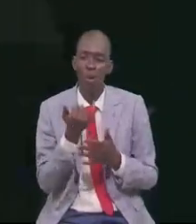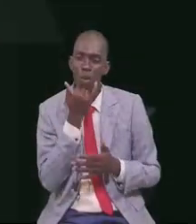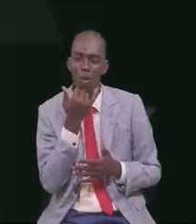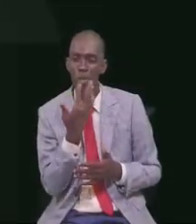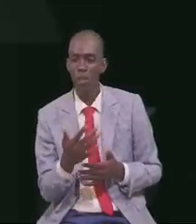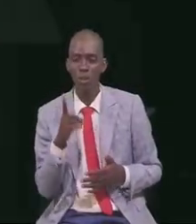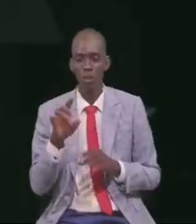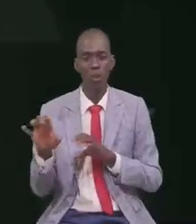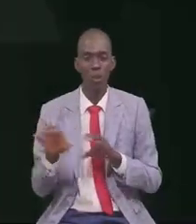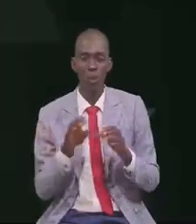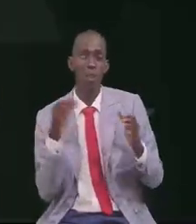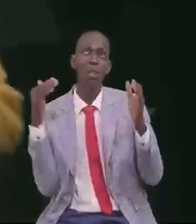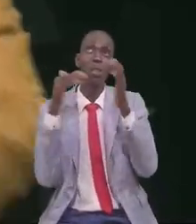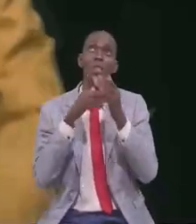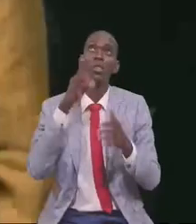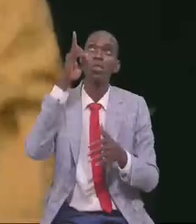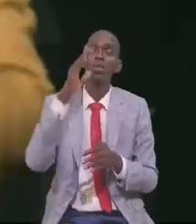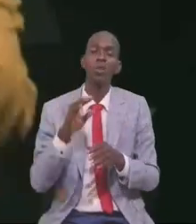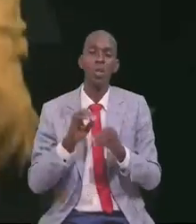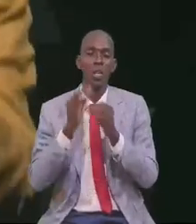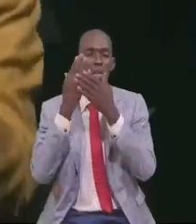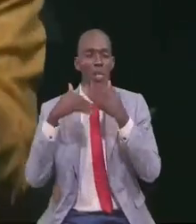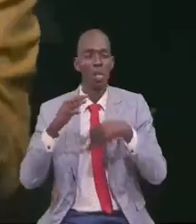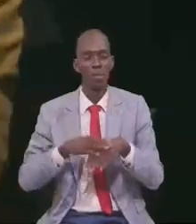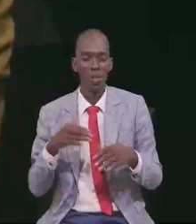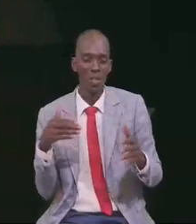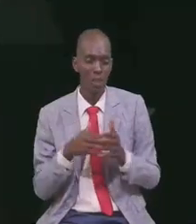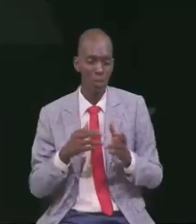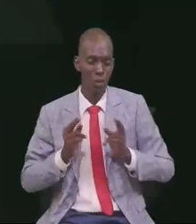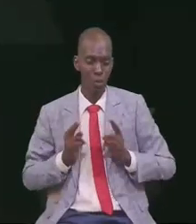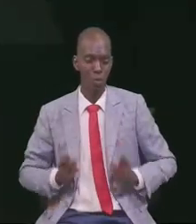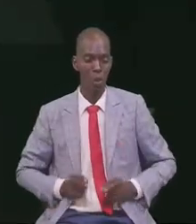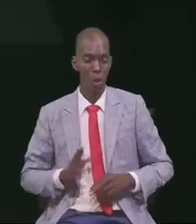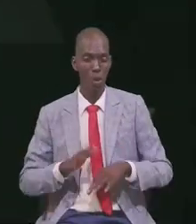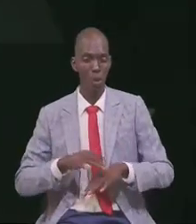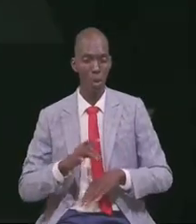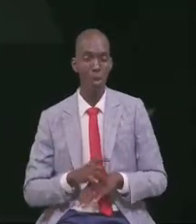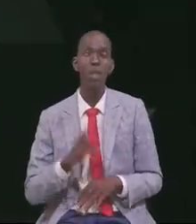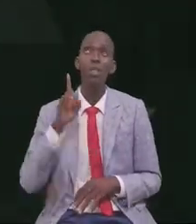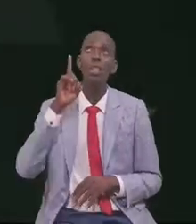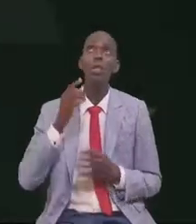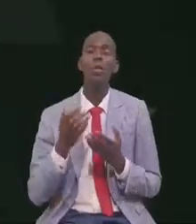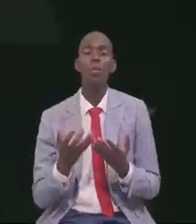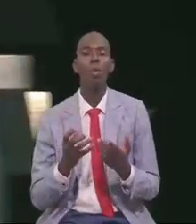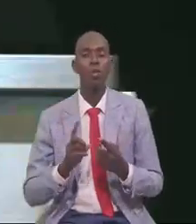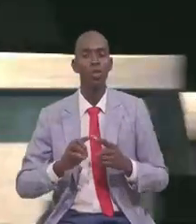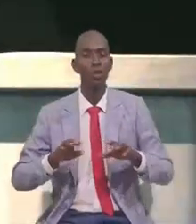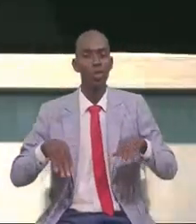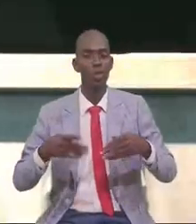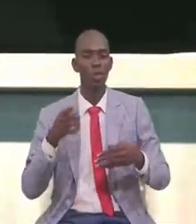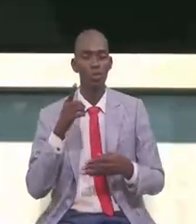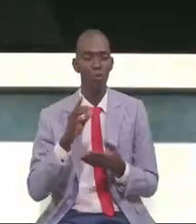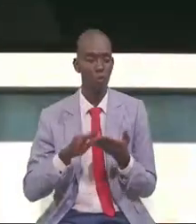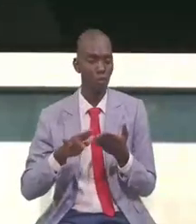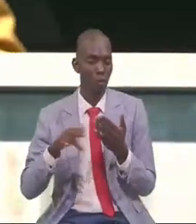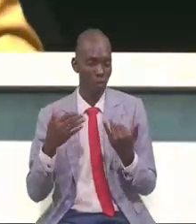au ciel, contre l'homme sur la terre, il veut te donner le pardon maintenant. Et si tu veux ce pardon, et